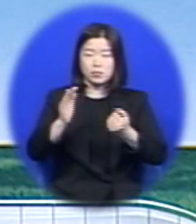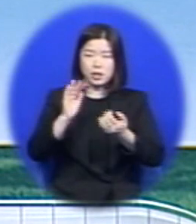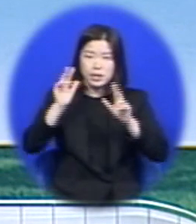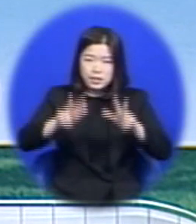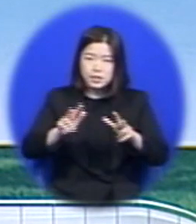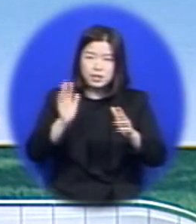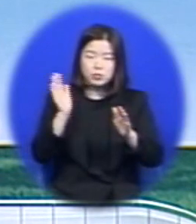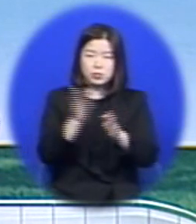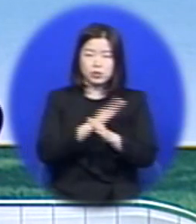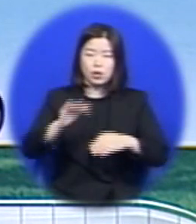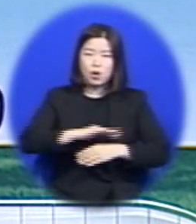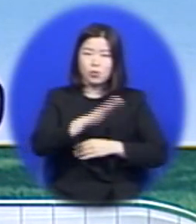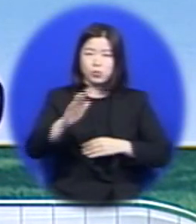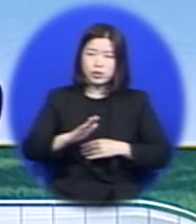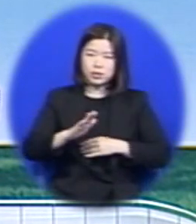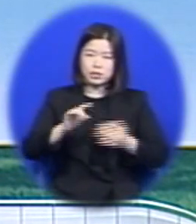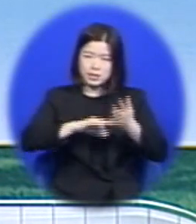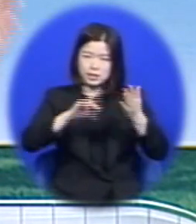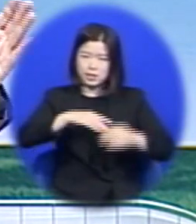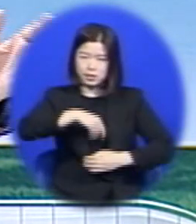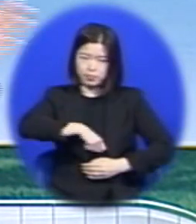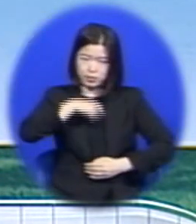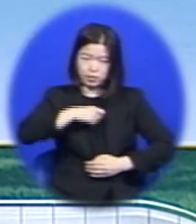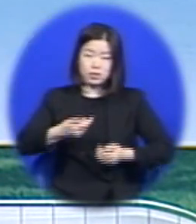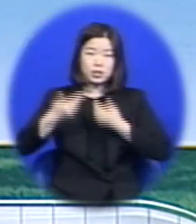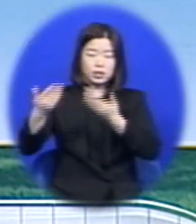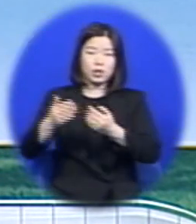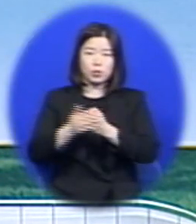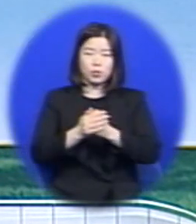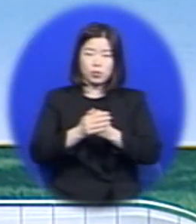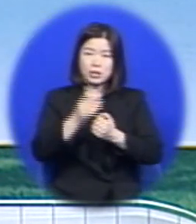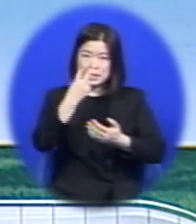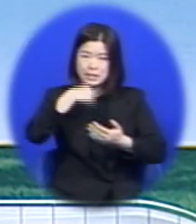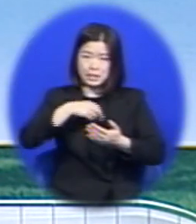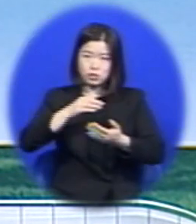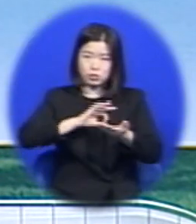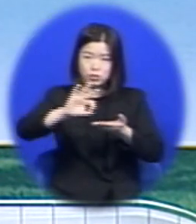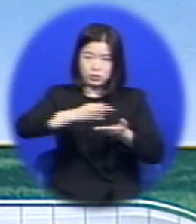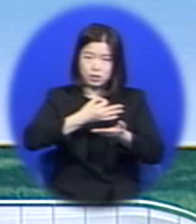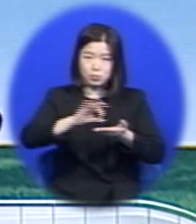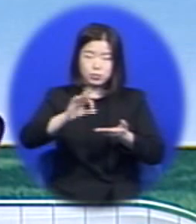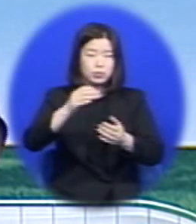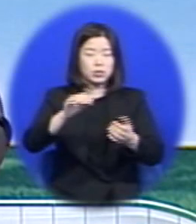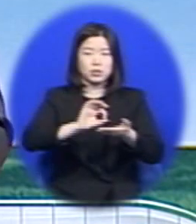내고 이중장부 쓰지 않고 그리고 세상적인 접대를 하지 않겠습니다.